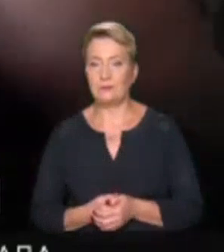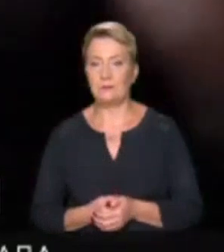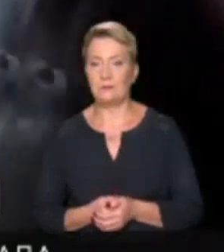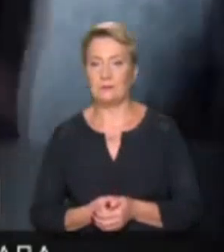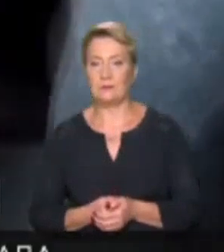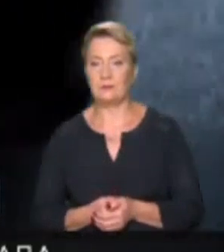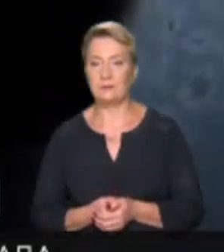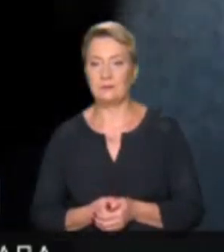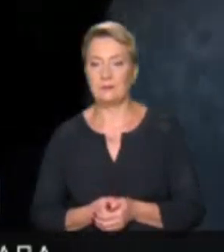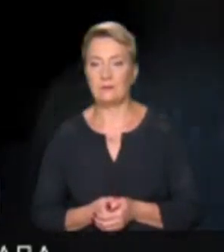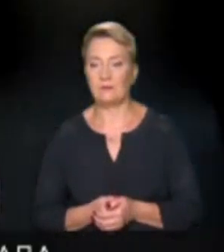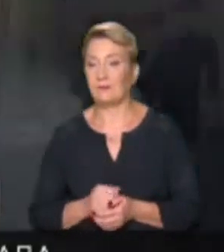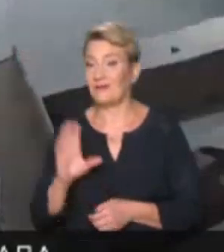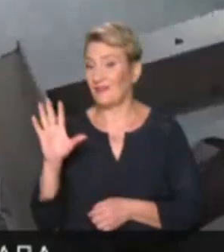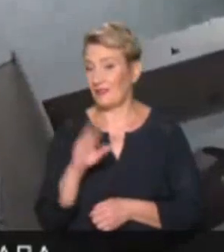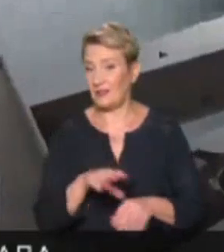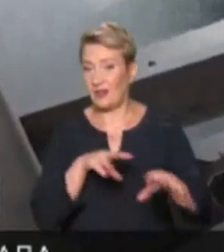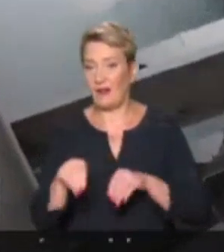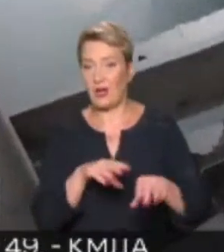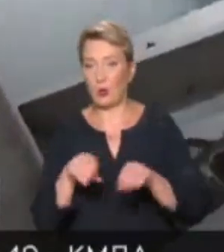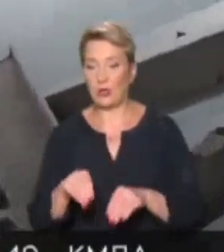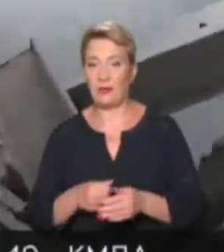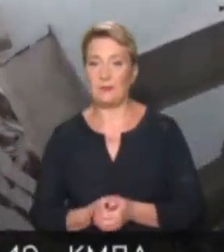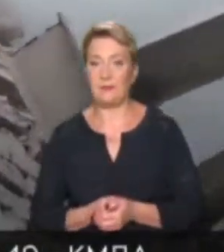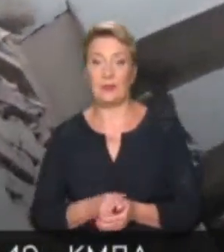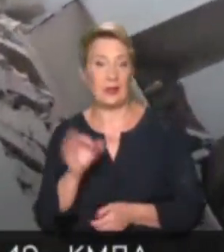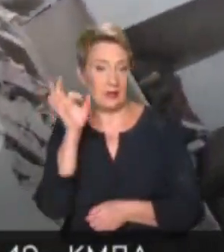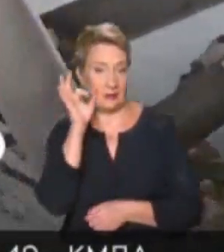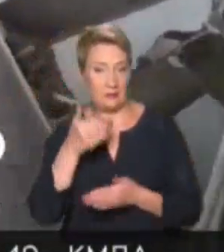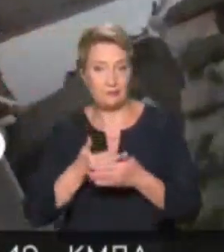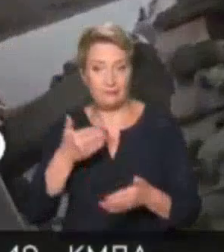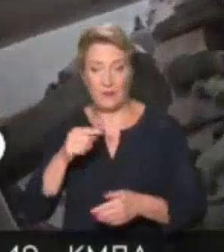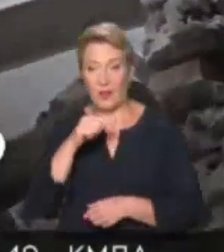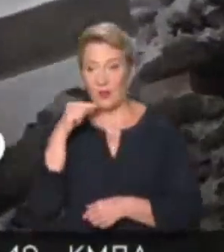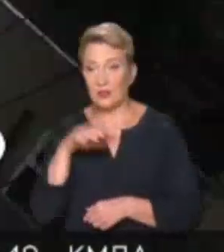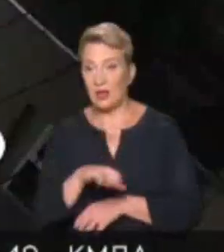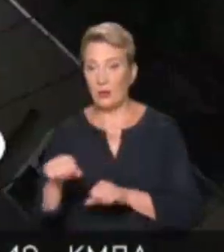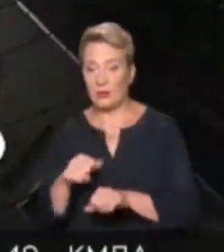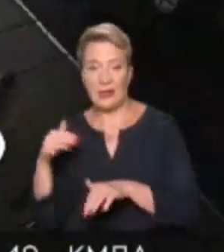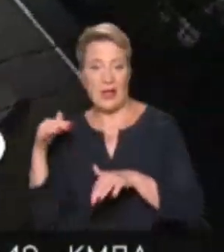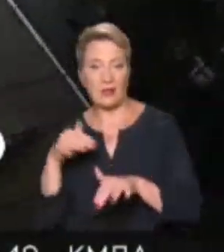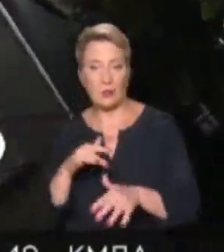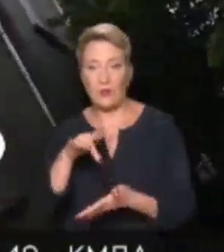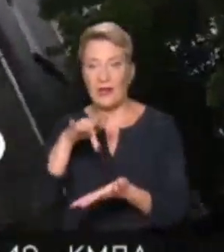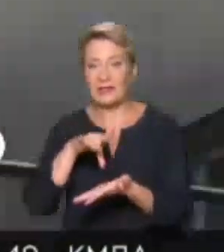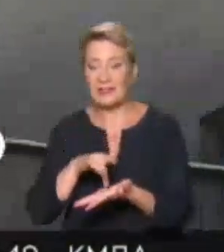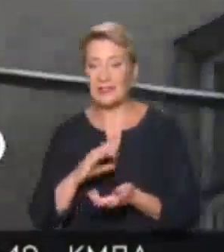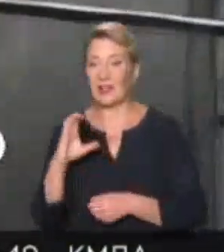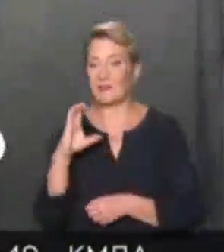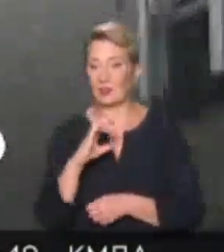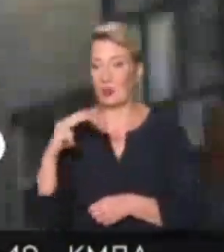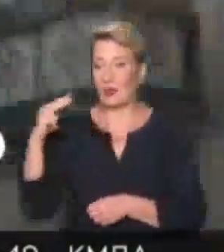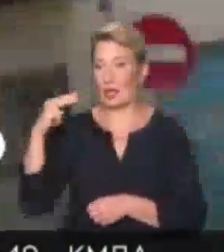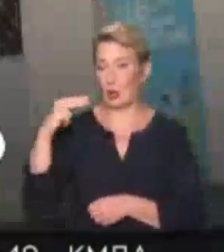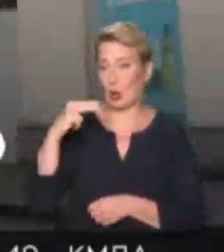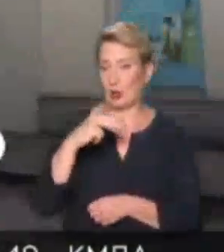Так. Все, ми всіх забрали. Нагадаю, напередодні російські окупанти атакували центр Сум дронами камікадзе.